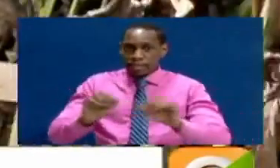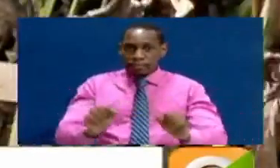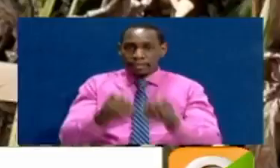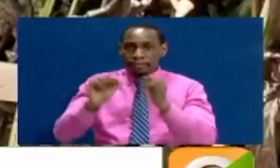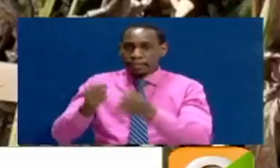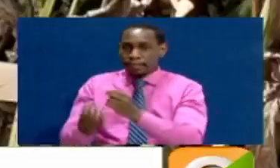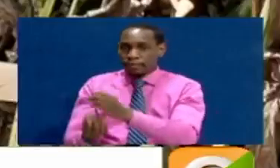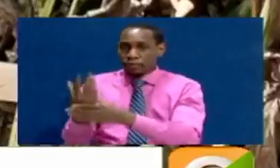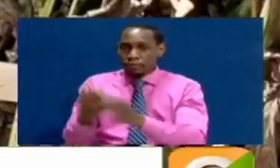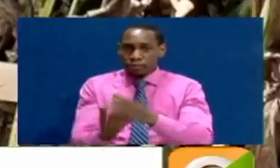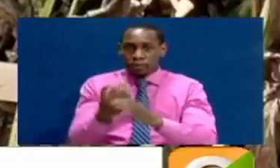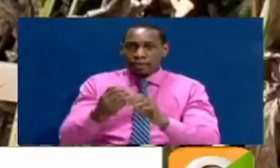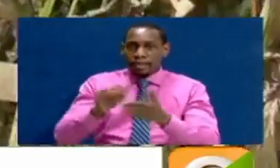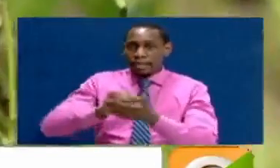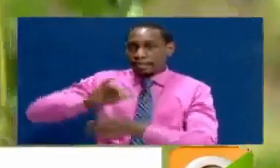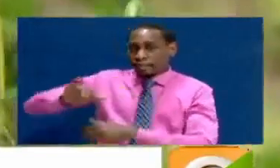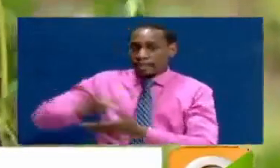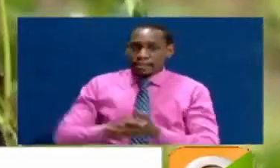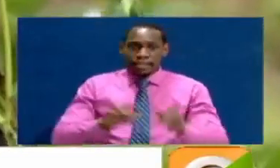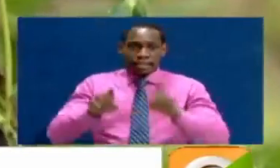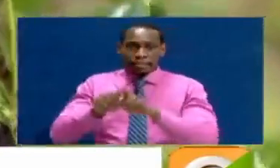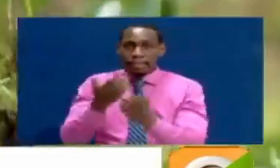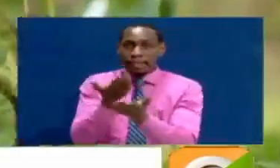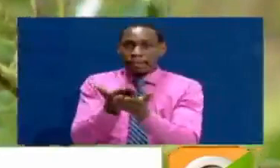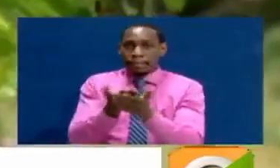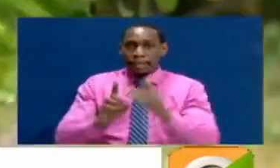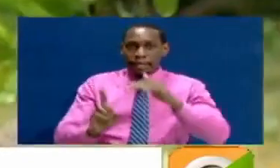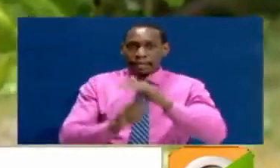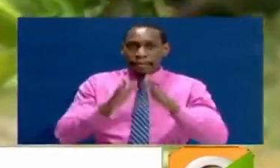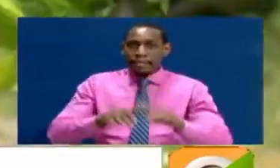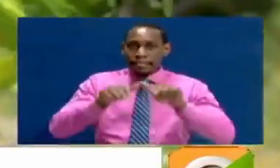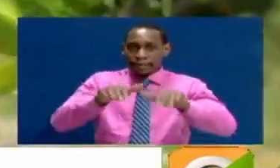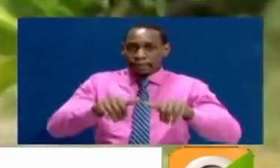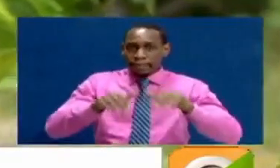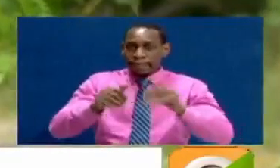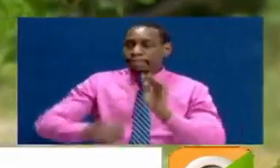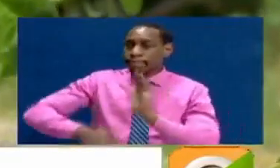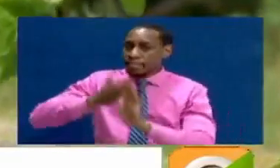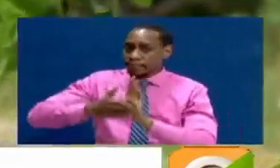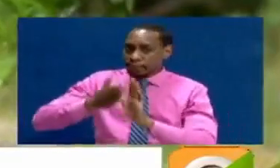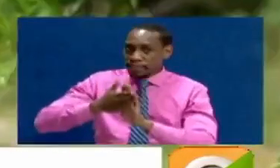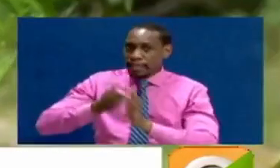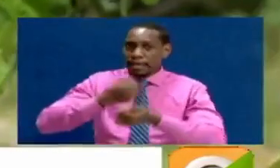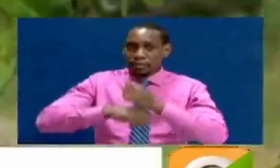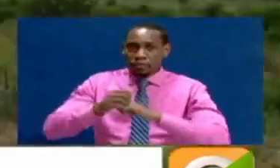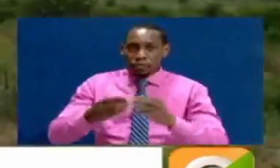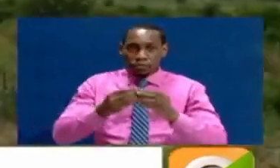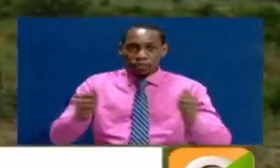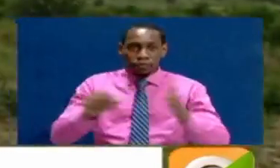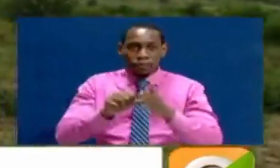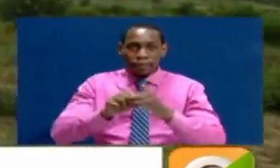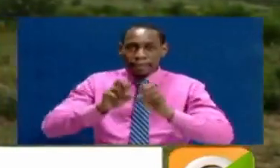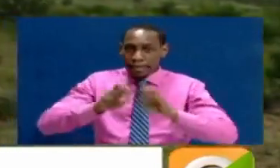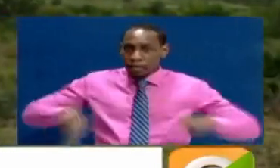kunusuru mikorosho yake iliyosalia. Aidha wametoa wito kwa waziri wa kilimo nchini kuharakisha kukabiliana na